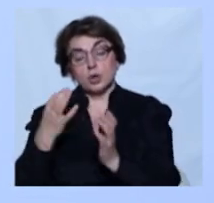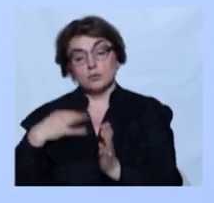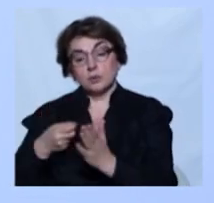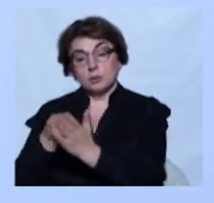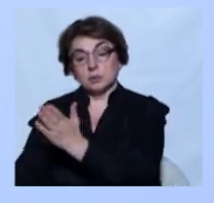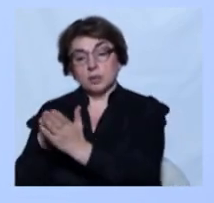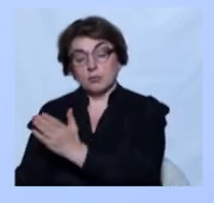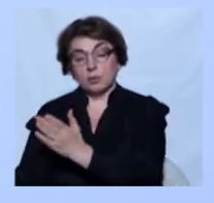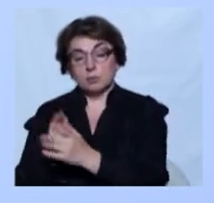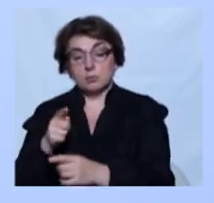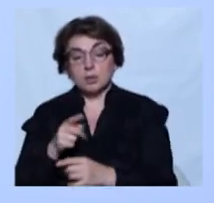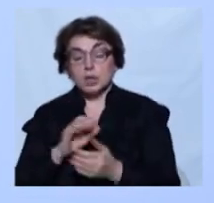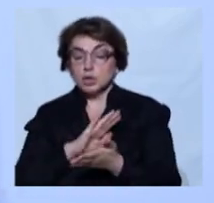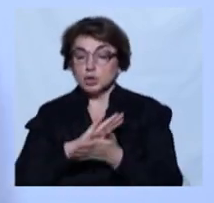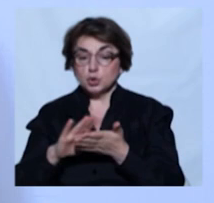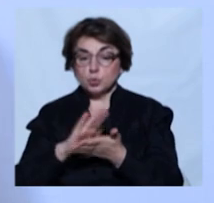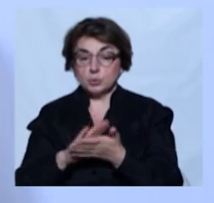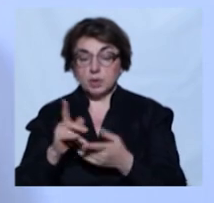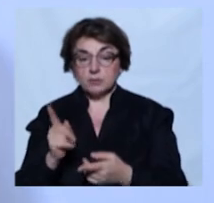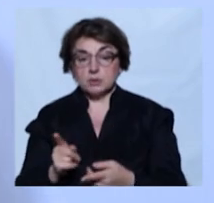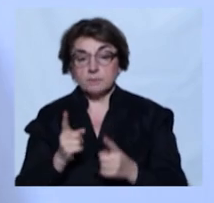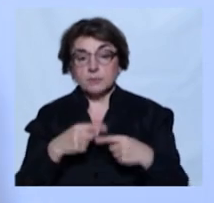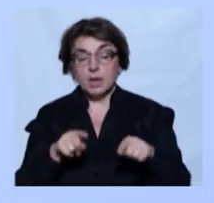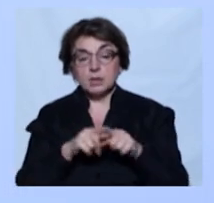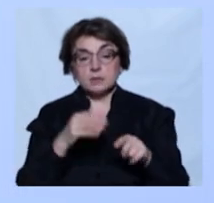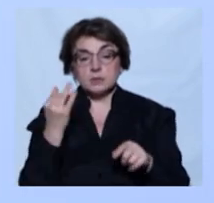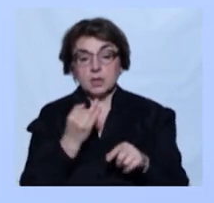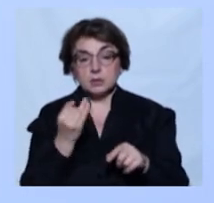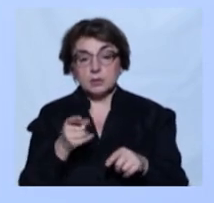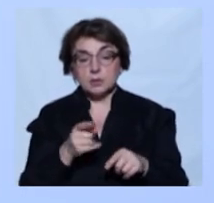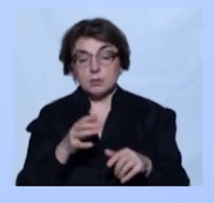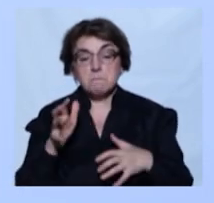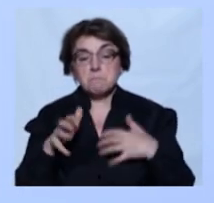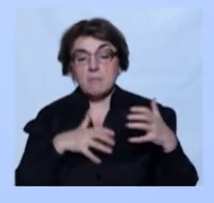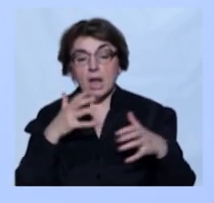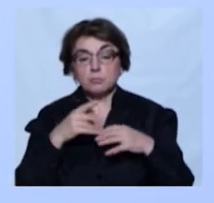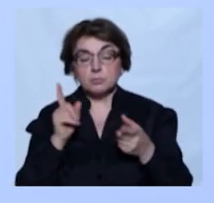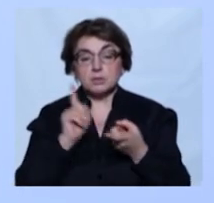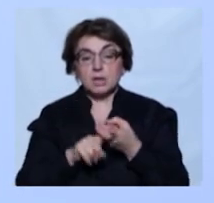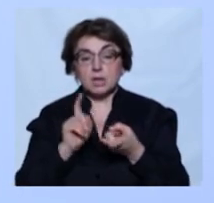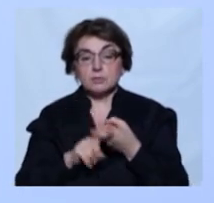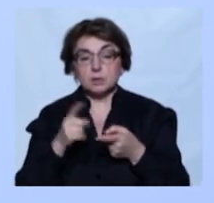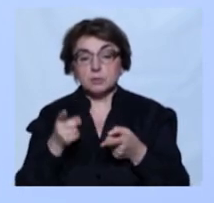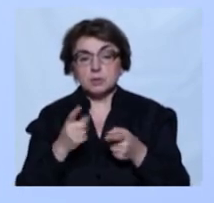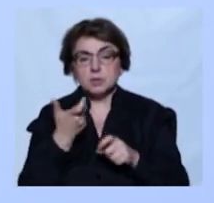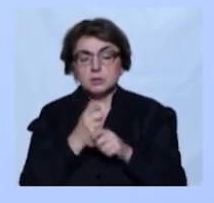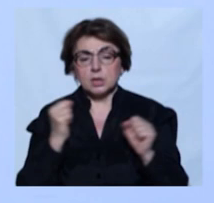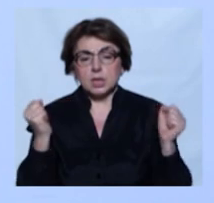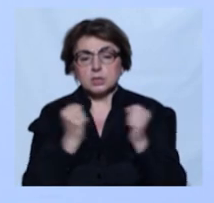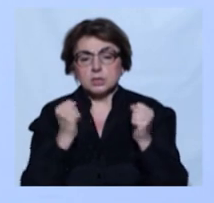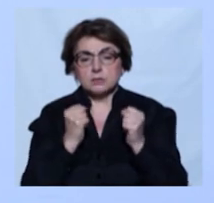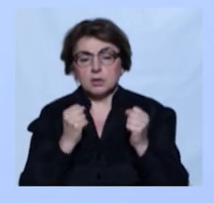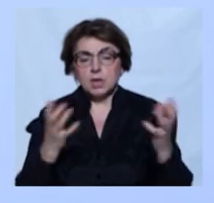გამოკვებაზე და მათ სისუფთავეზე. ასევე საინტერესოა მაიმუნებთან დაკავშირებით ის, რომ როდესაც ძალიან ცივა,